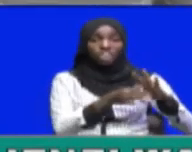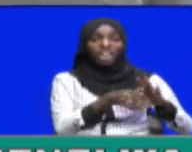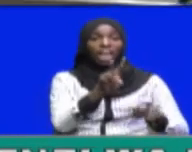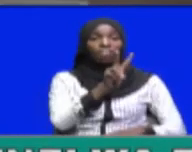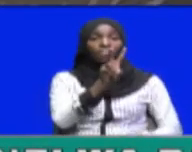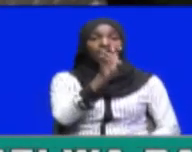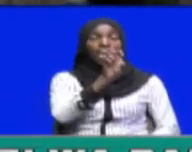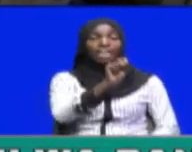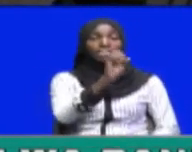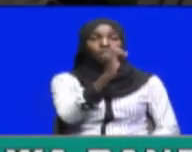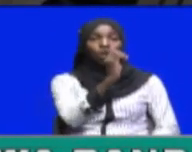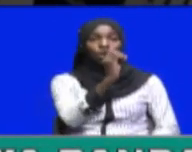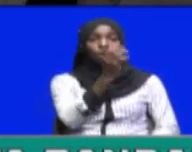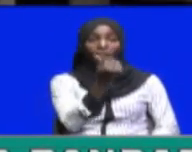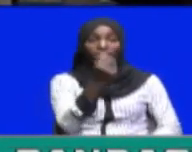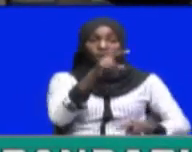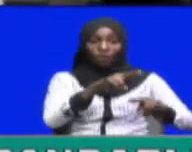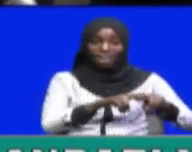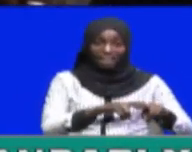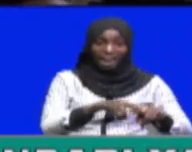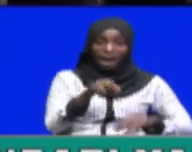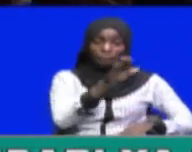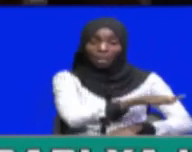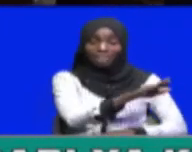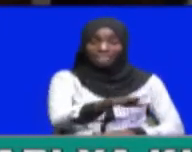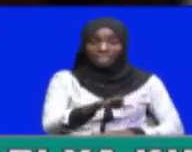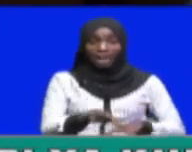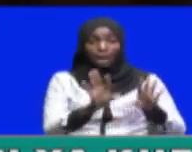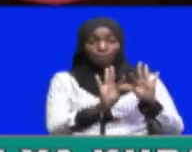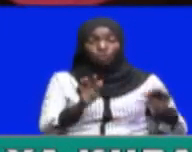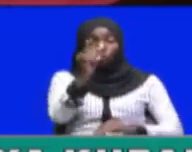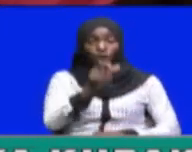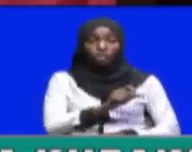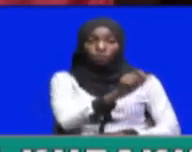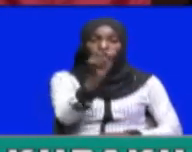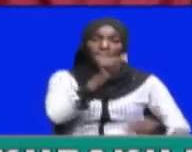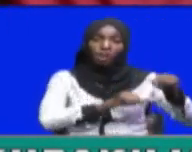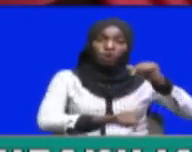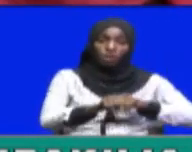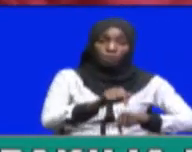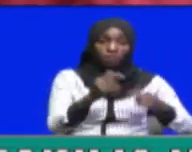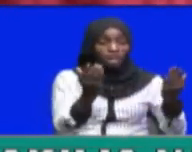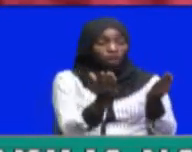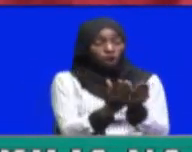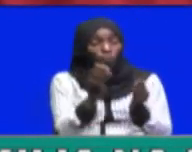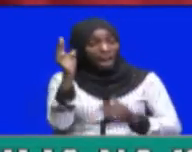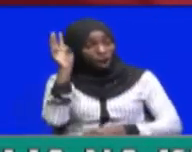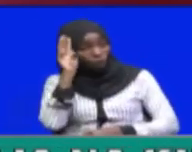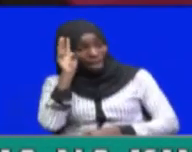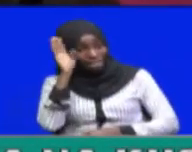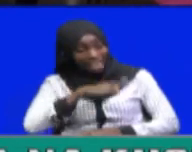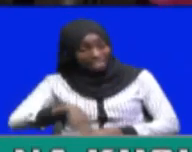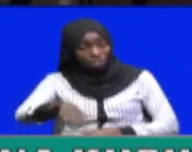kwa kusaidia kuweka mazingira bora ya walemavu nchini, na kuwaomba wazazi na walezi wa watoto wenye